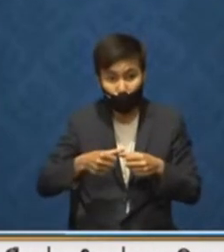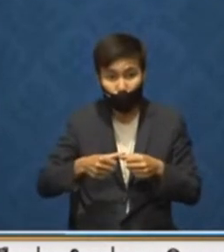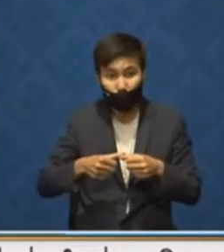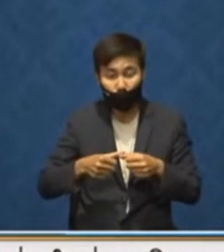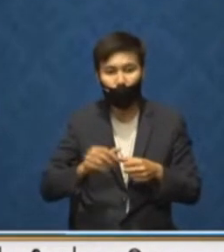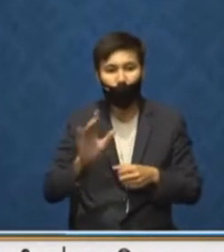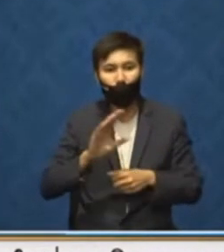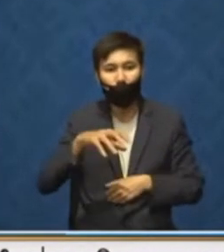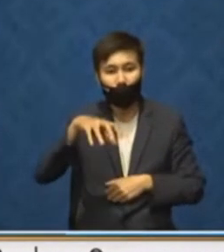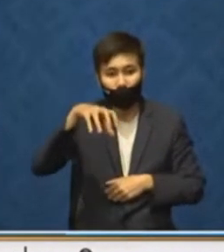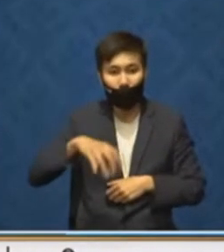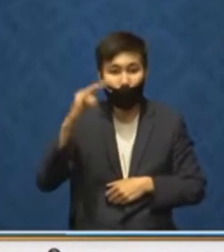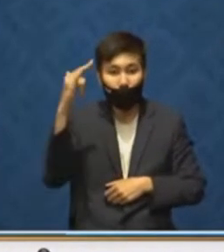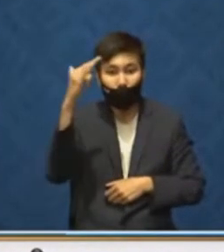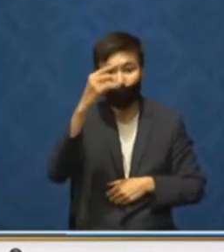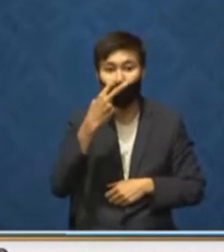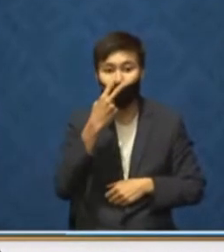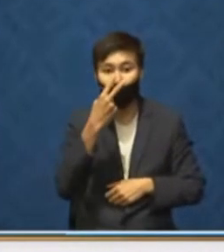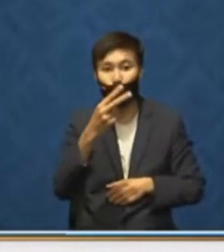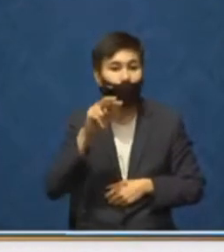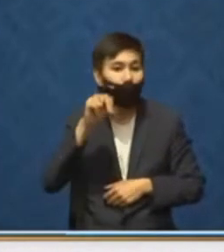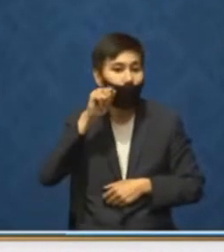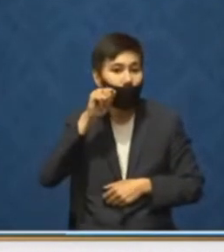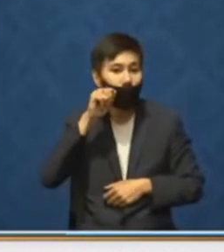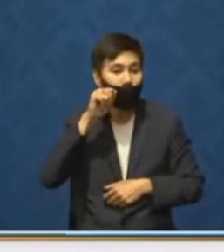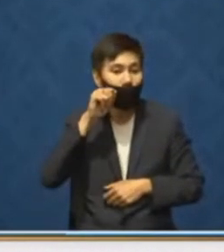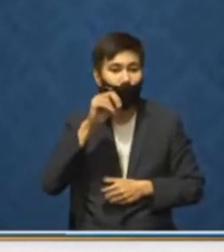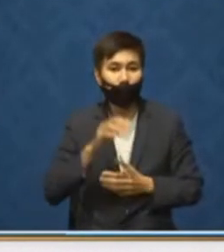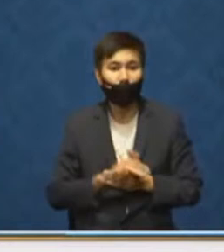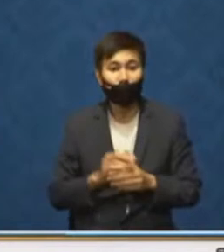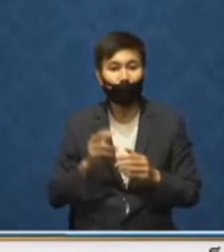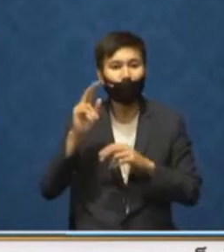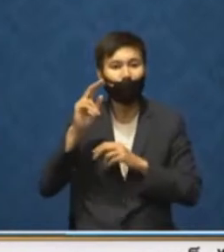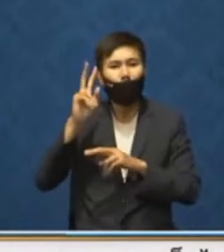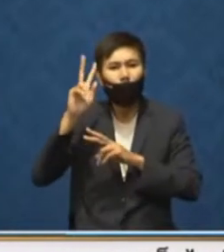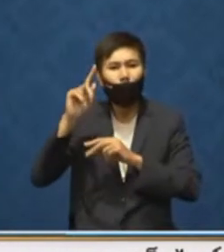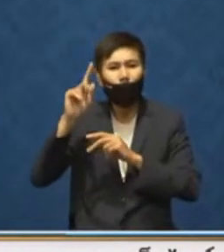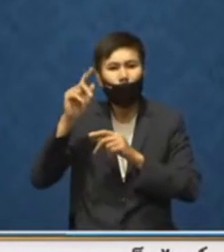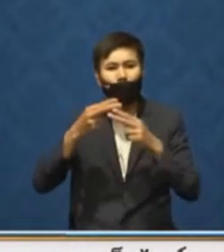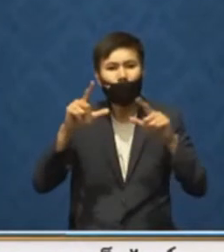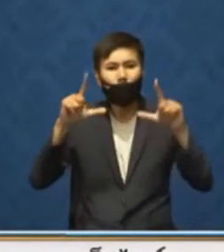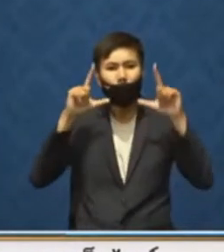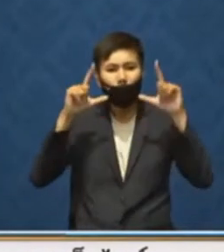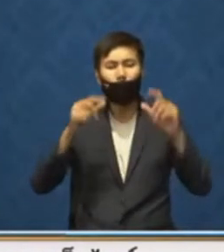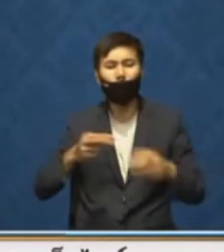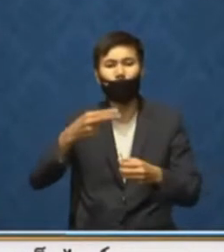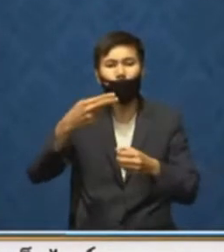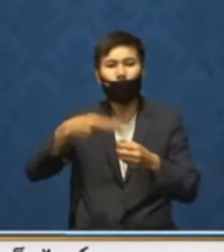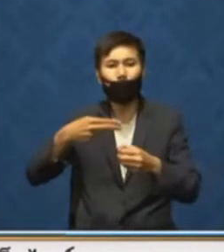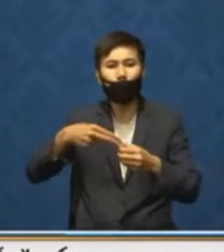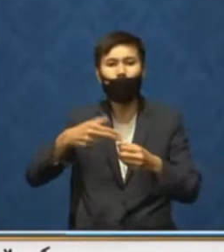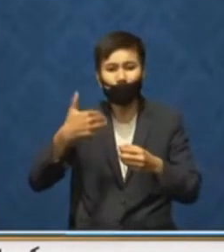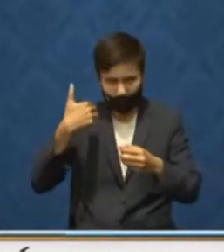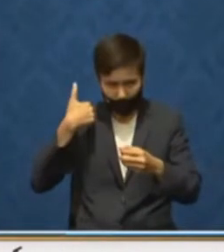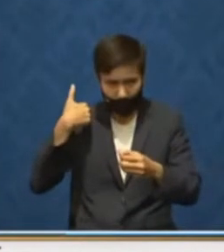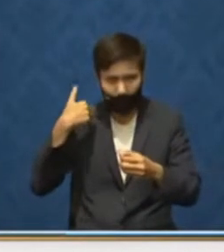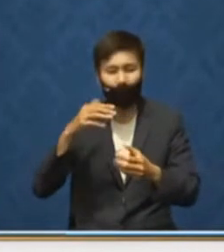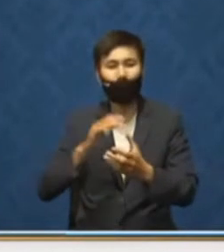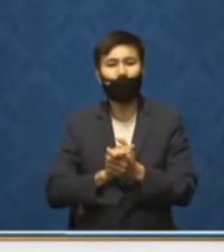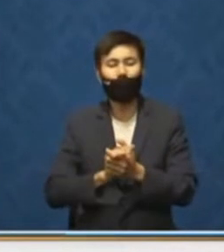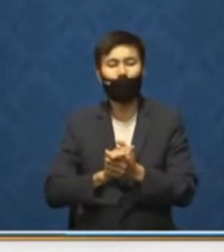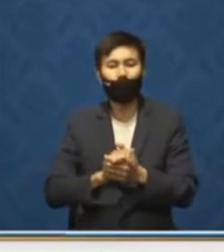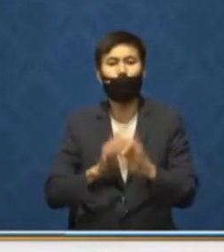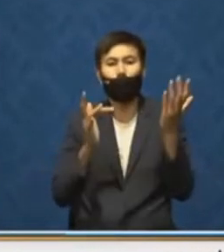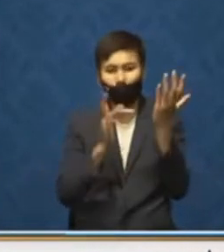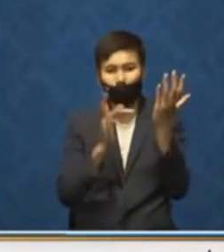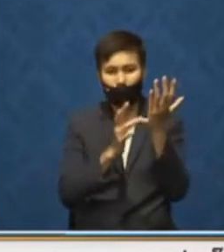ไปดูเรื่องน้ำที่เกี่ยวข้องกับน้ำที่เป็นข่าวต่างๆอยู่นี่แหละครับเรื่องน้ำมันก็เริ่มเข้าไปแล้วนะเรื่องเนาะไปทีไม่